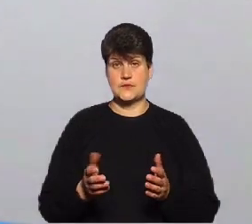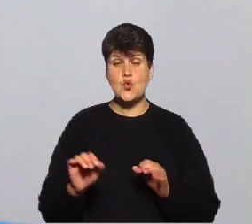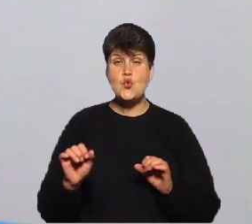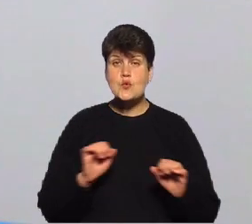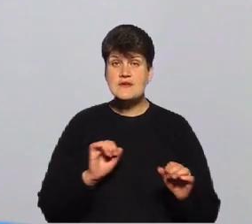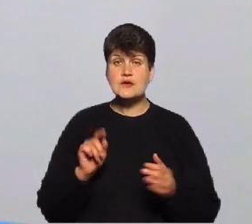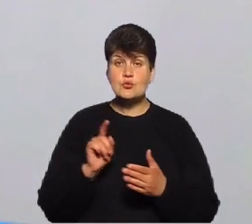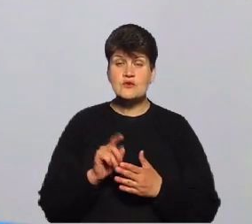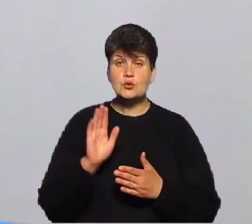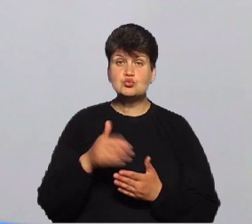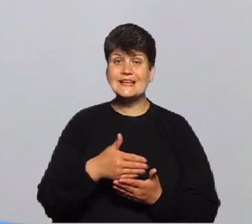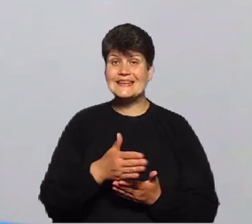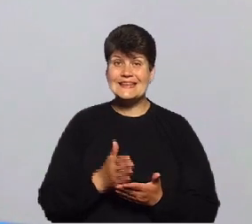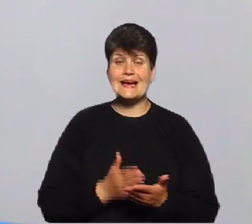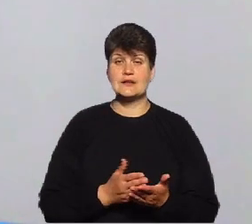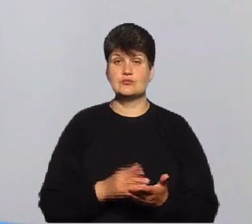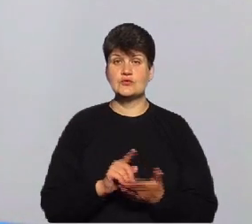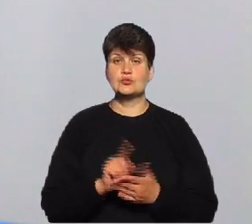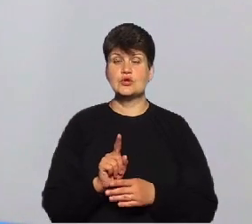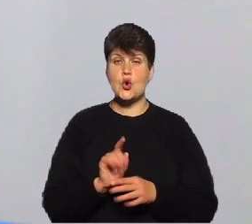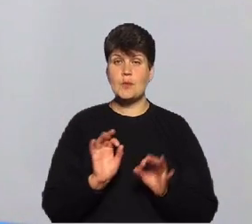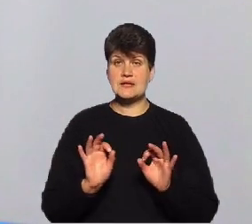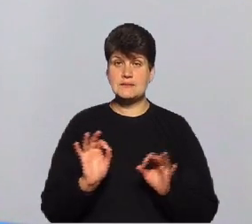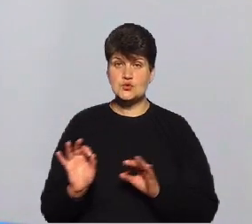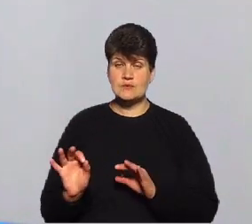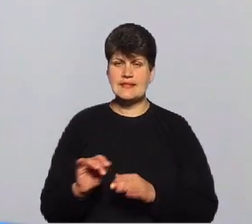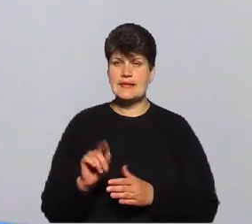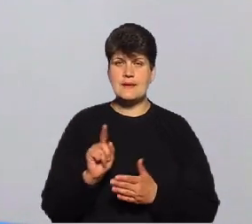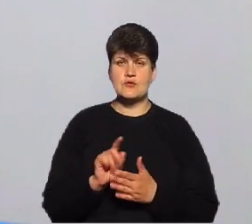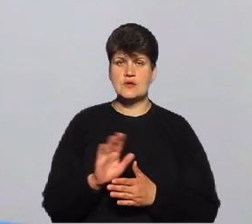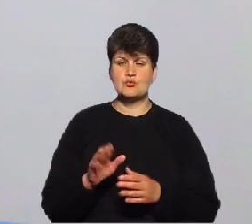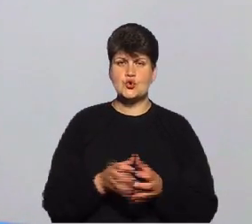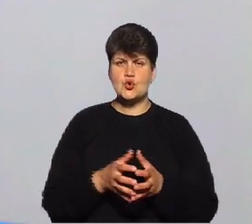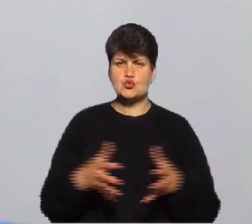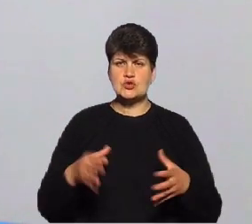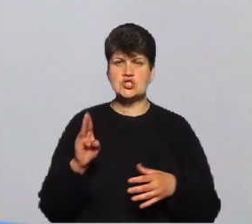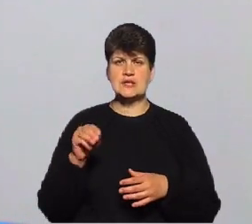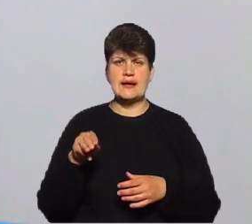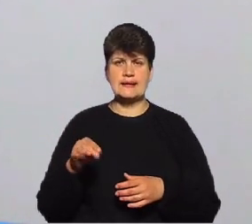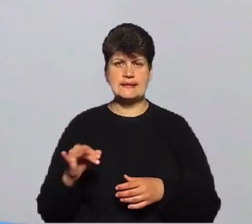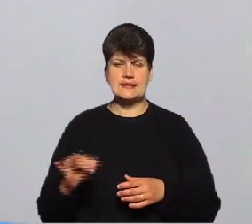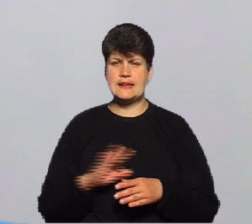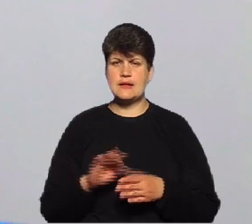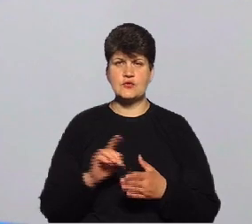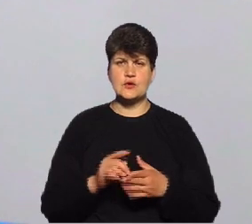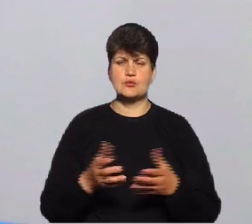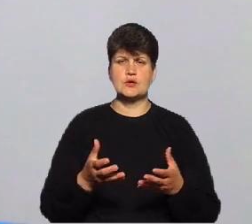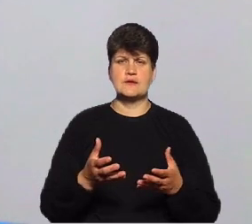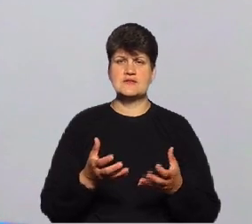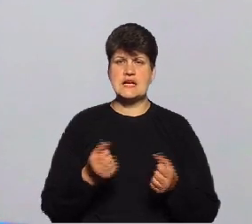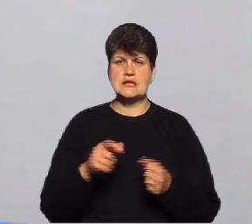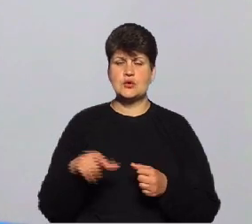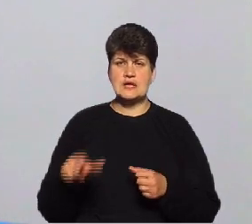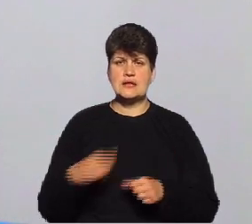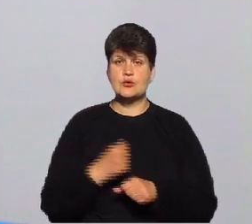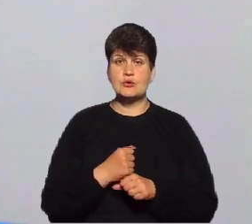якісним, повинно бути оптимізованим, не повинні бути роздуті штати, не повинні бути люди взяті на роботу заради того, щоб вони